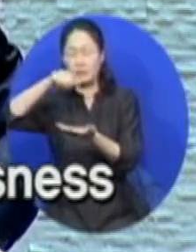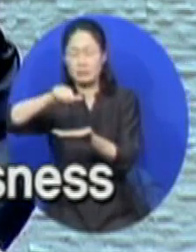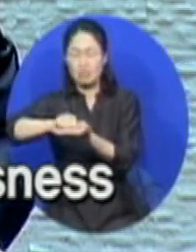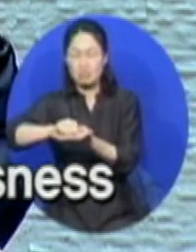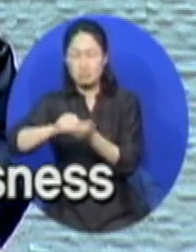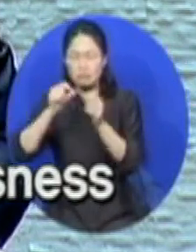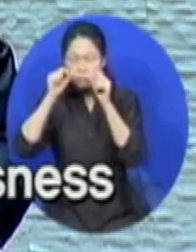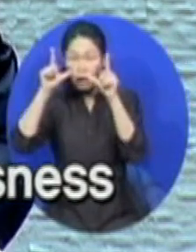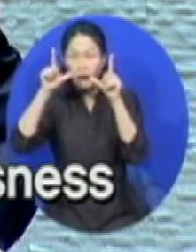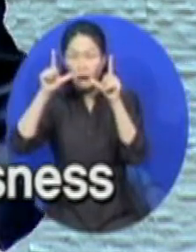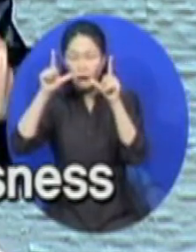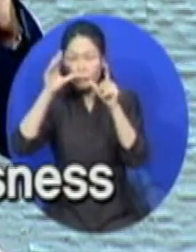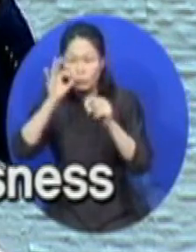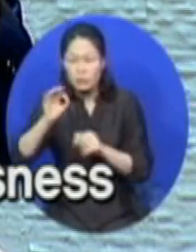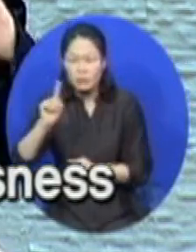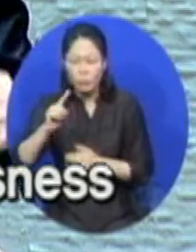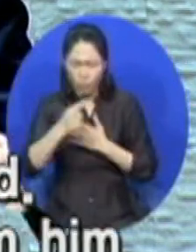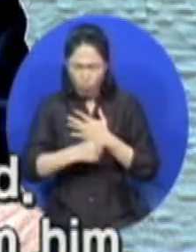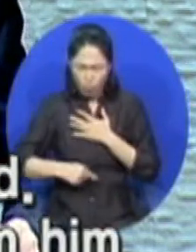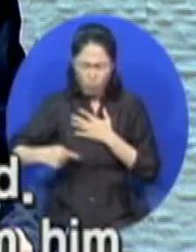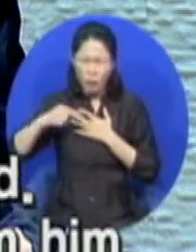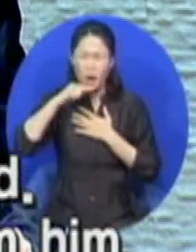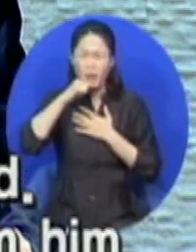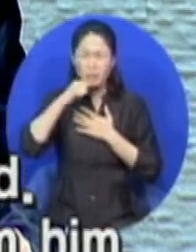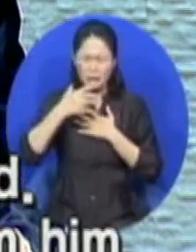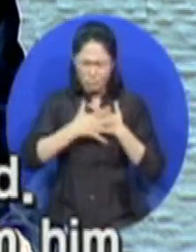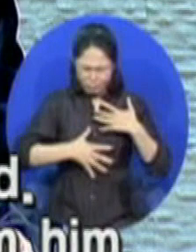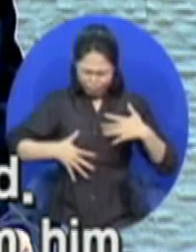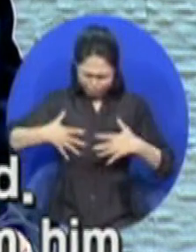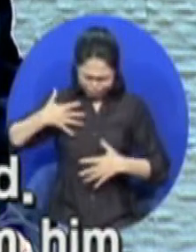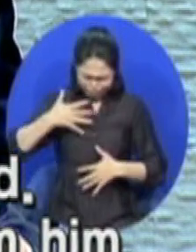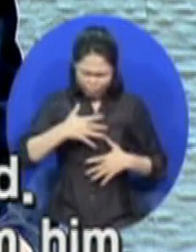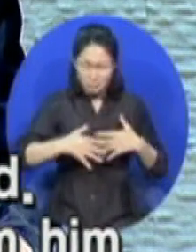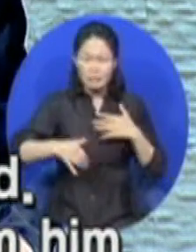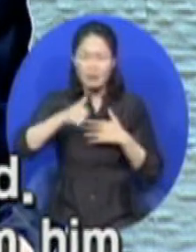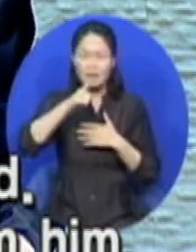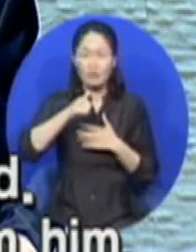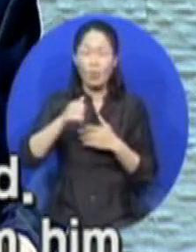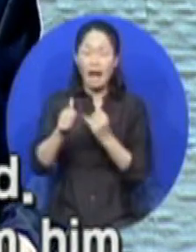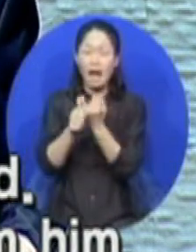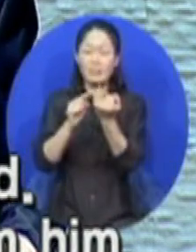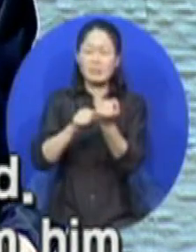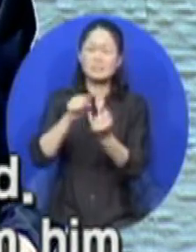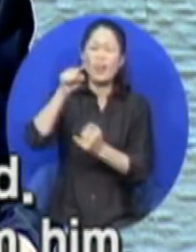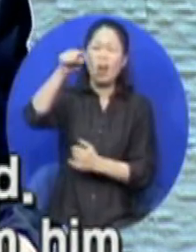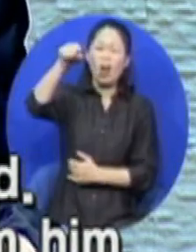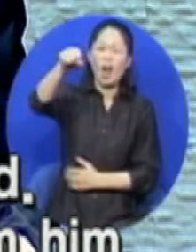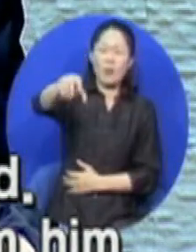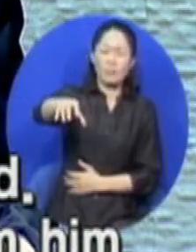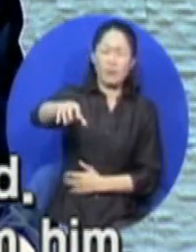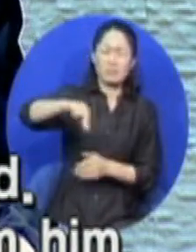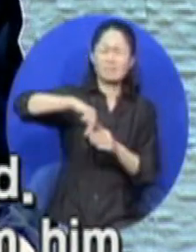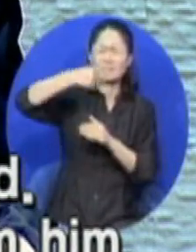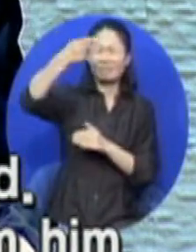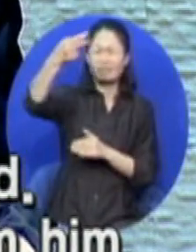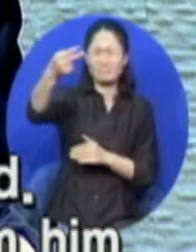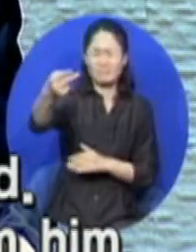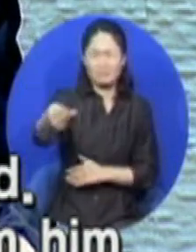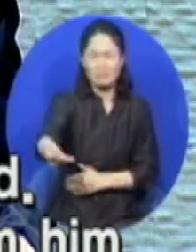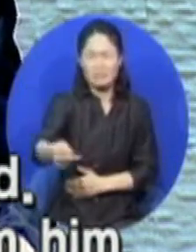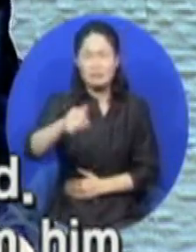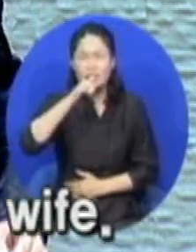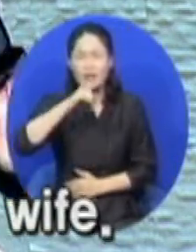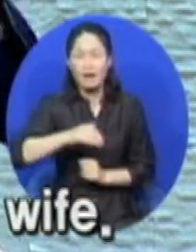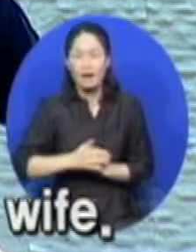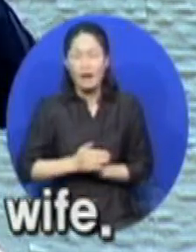깨보니까 온몸은 기 2 생기가 돼 있는데 아내는 저멀리 튕겨나가 있습니다